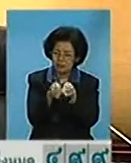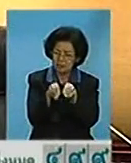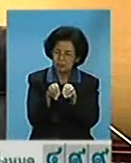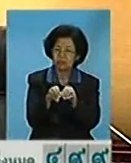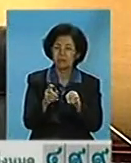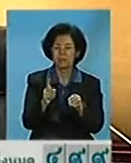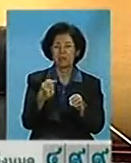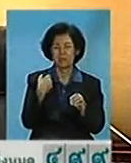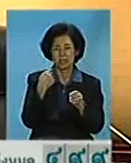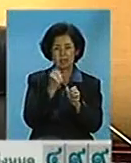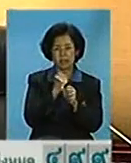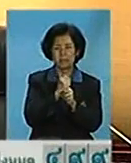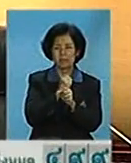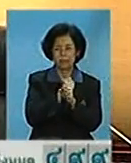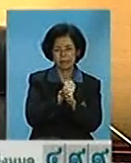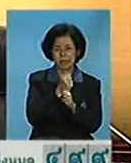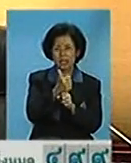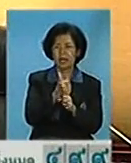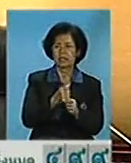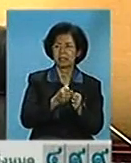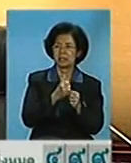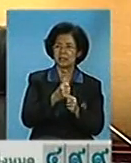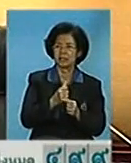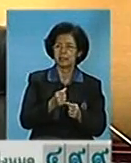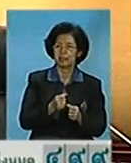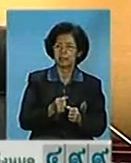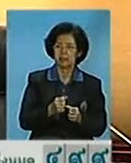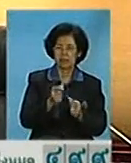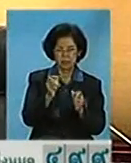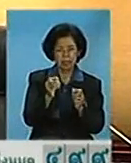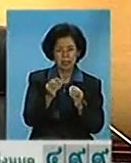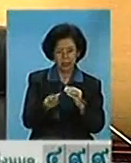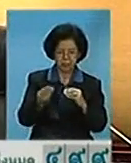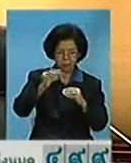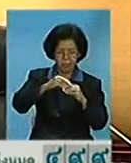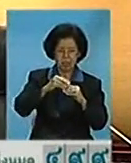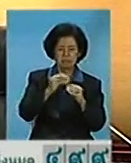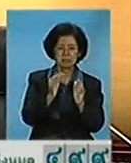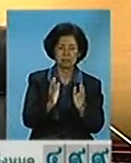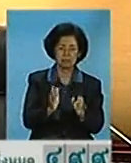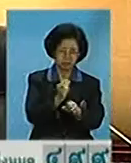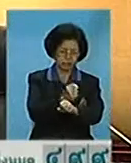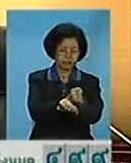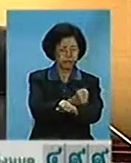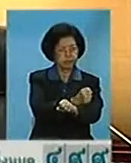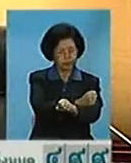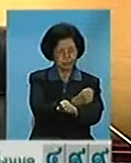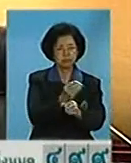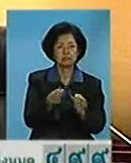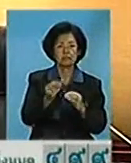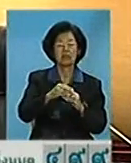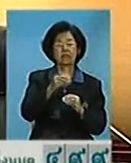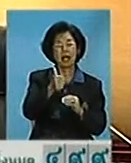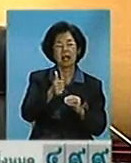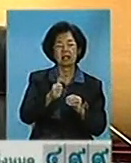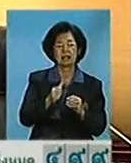ที่เป็นไปด้วยดีฉะนั้นการที่เราจะเพิ่มแรงงานเข้ามาเนี่ยเพิ่มได้แต่ต้องถามว่าเ